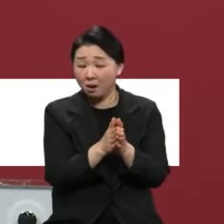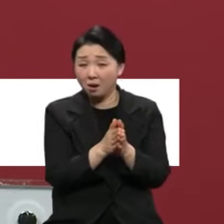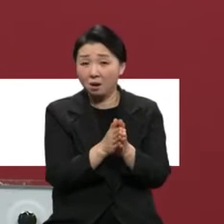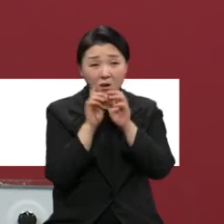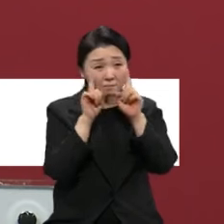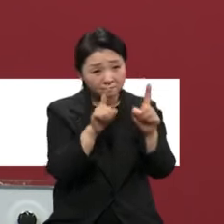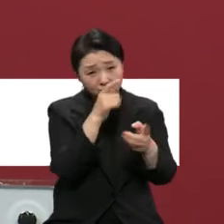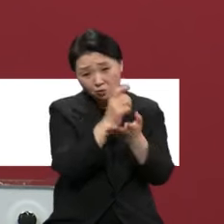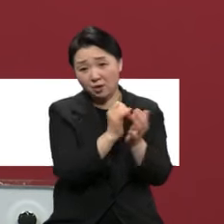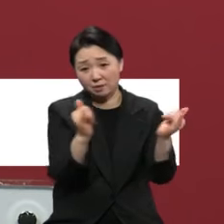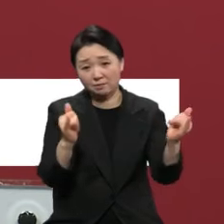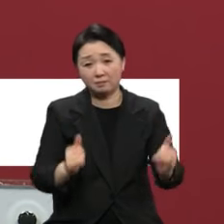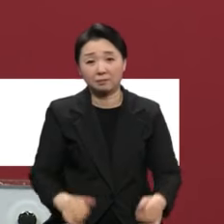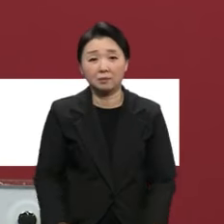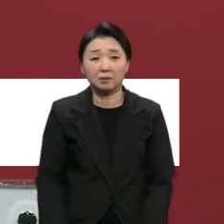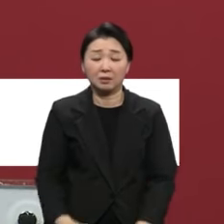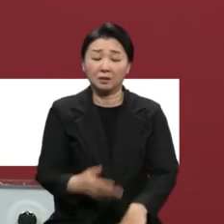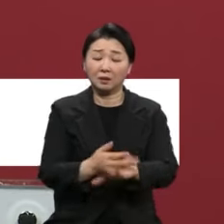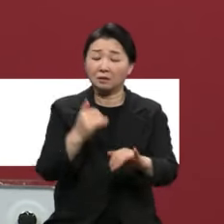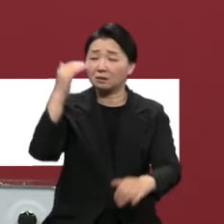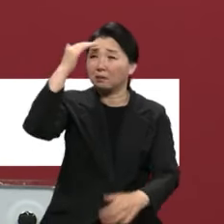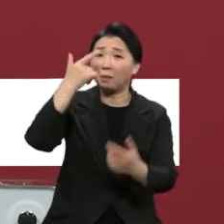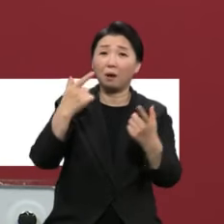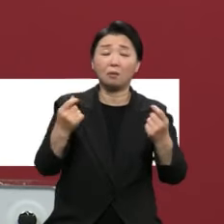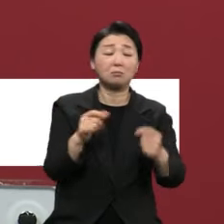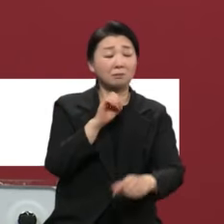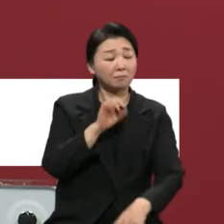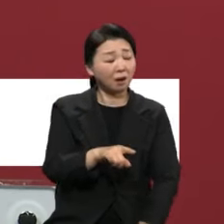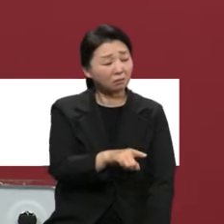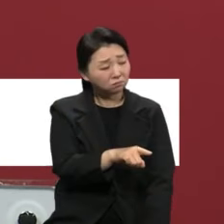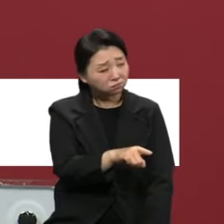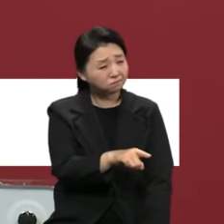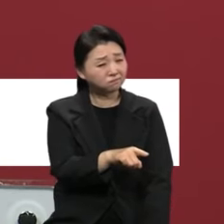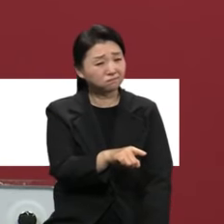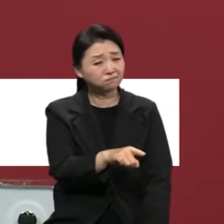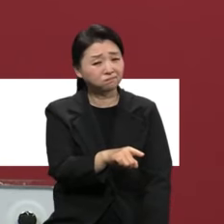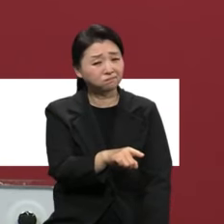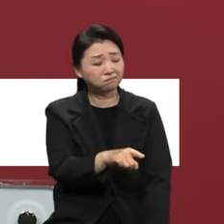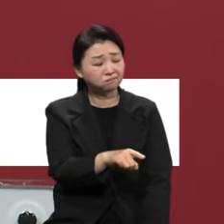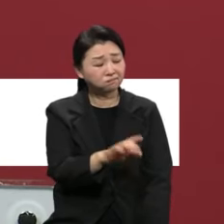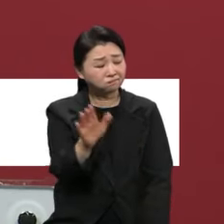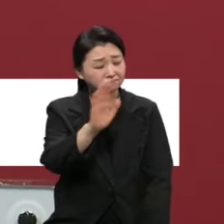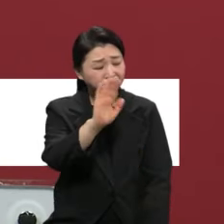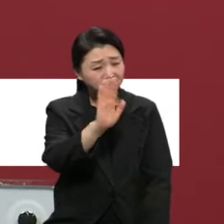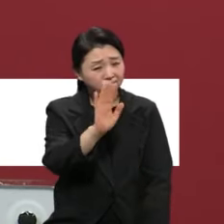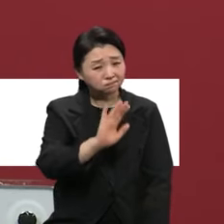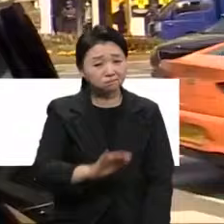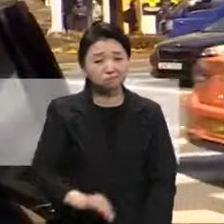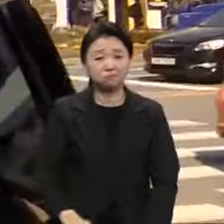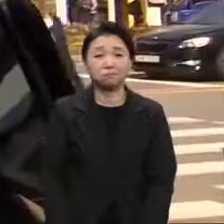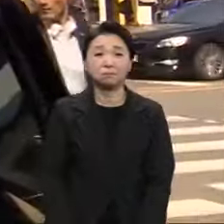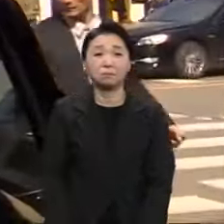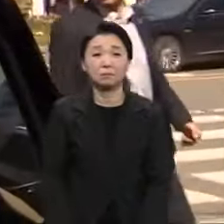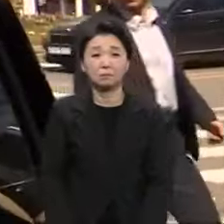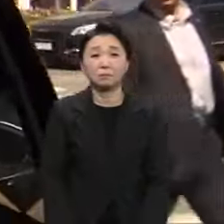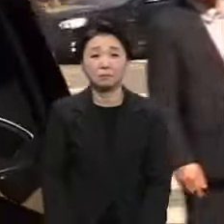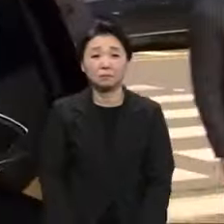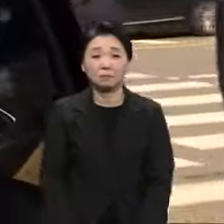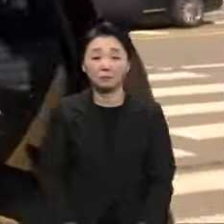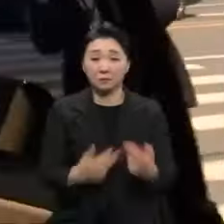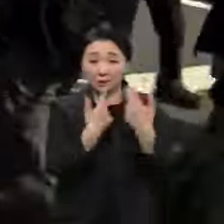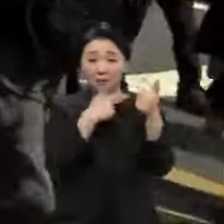피고인입니다. 남의 재판 구경하는 것처럼 그렇게 말씀하셔서는 전혀 안 되는 상황이라고 생각합니다. 다만 이